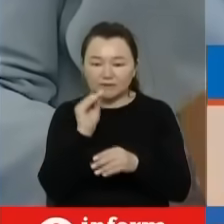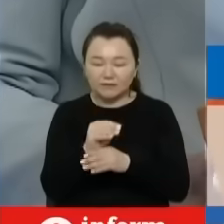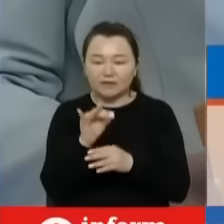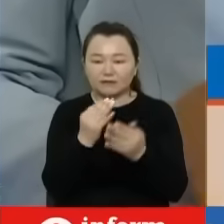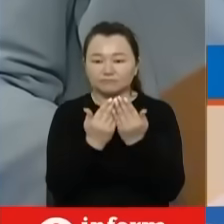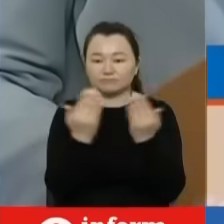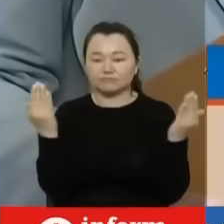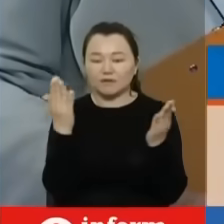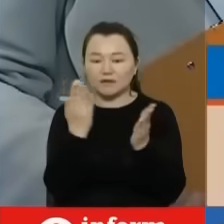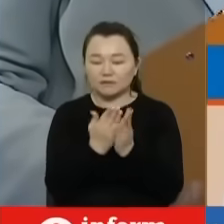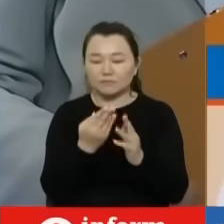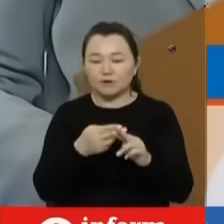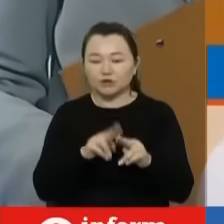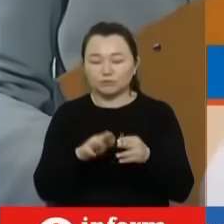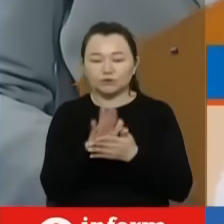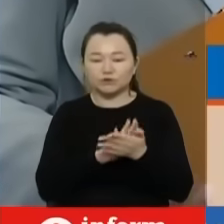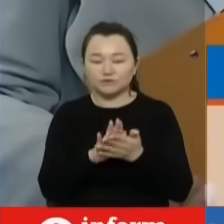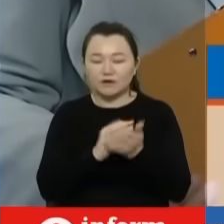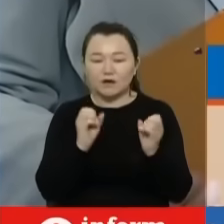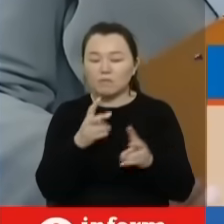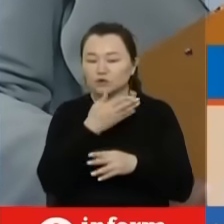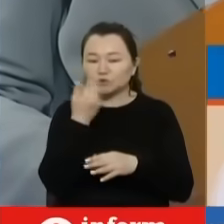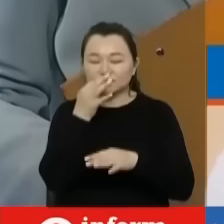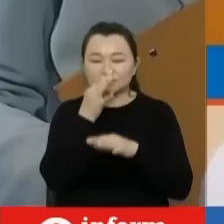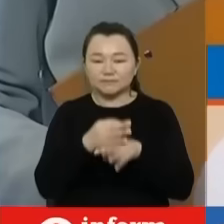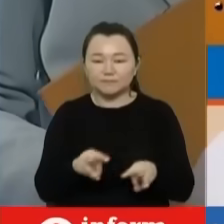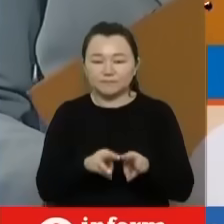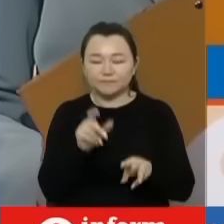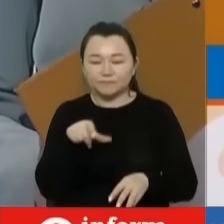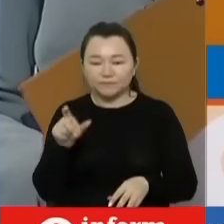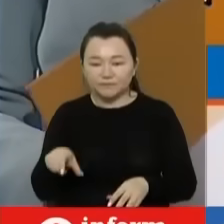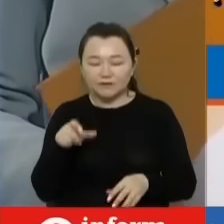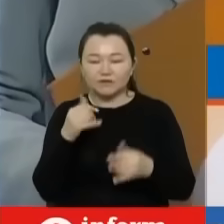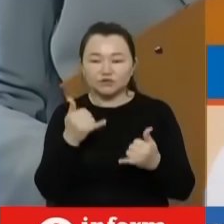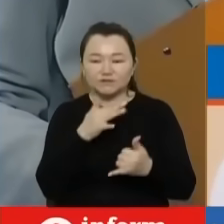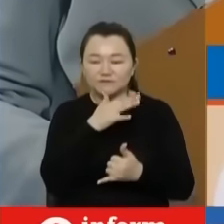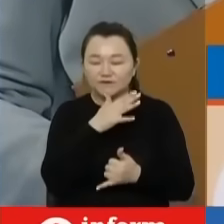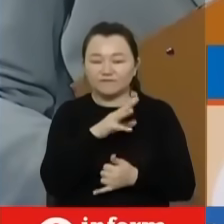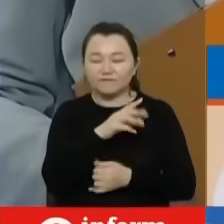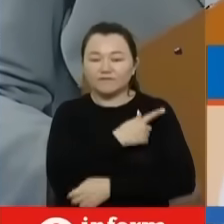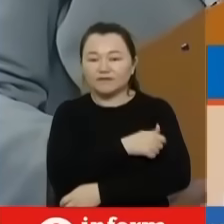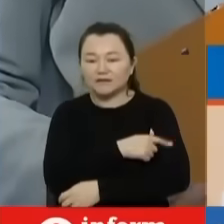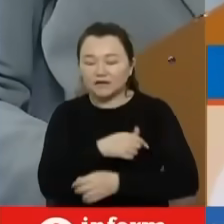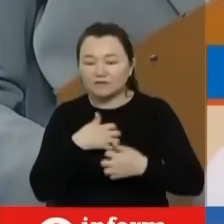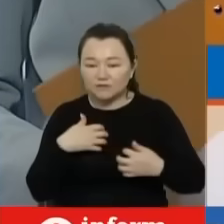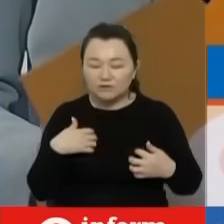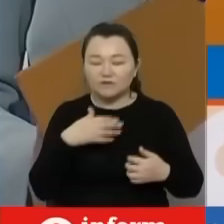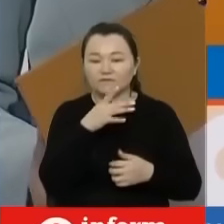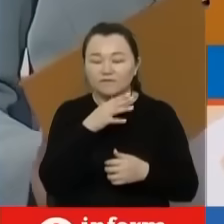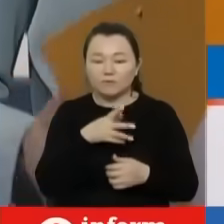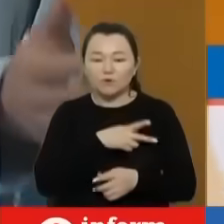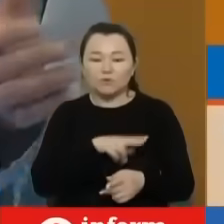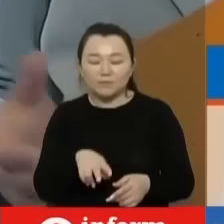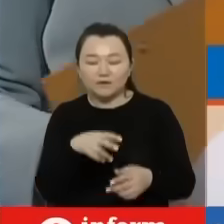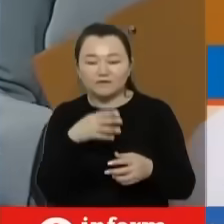қоршалған. Сондықтан ешқандай қауіп жоқ дейді министрліктегілер. Қазіргі уақытта ветеринариялық қызметтер су тасқыны кезінде өлген